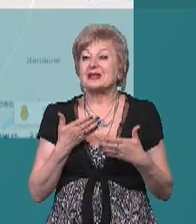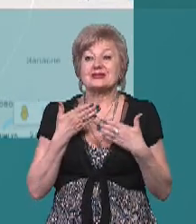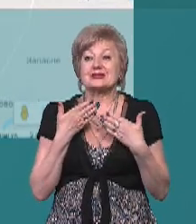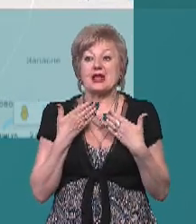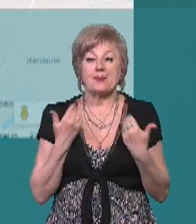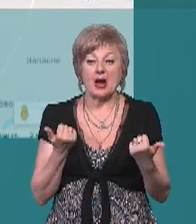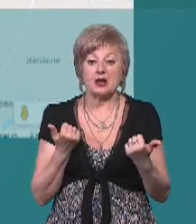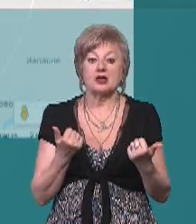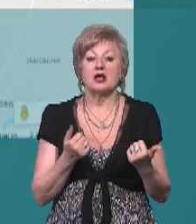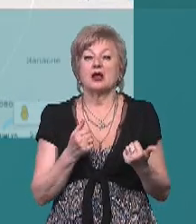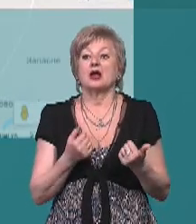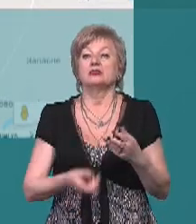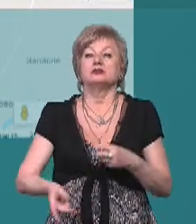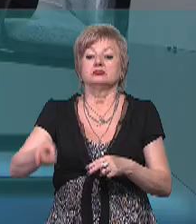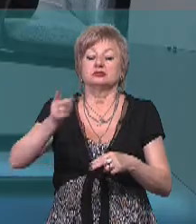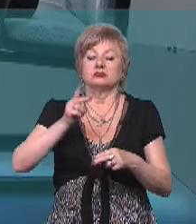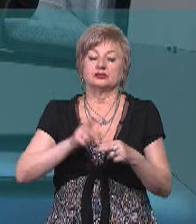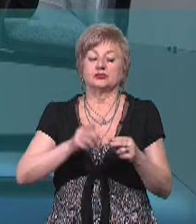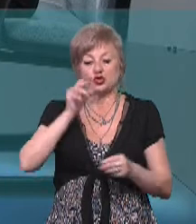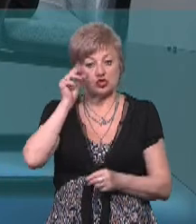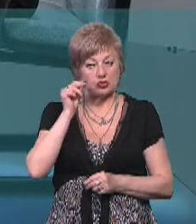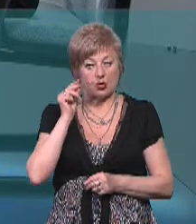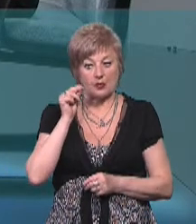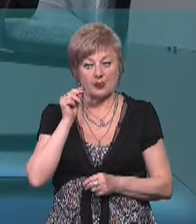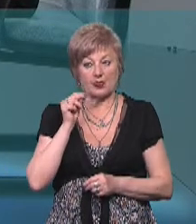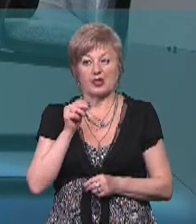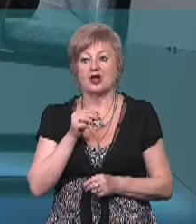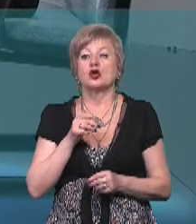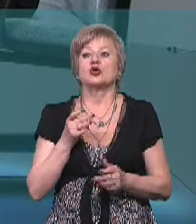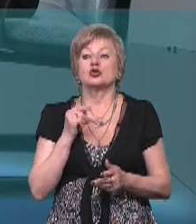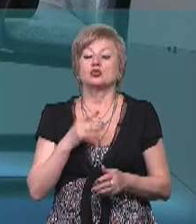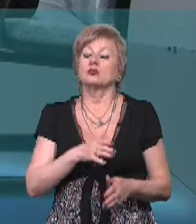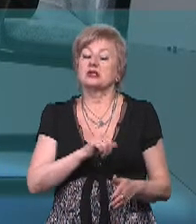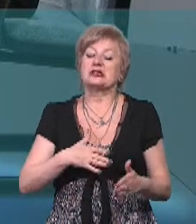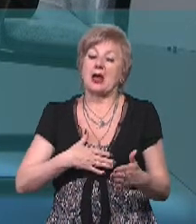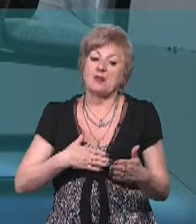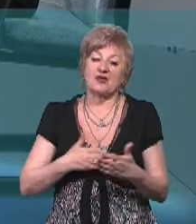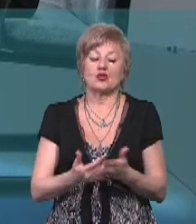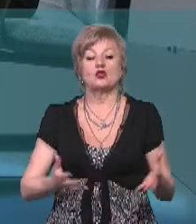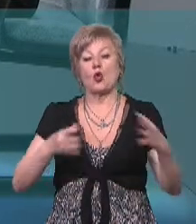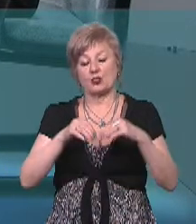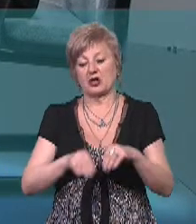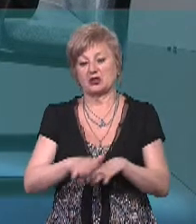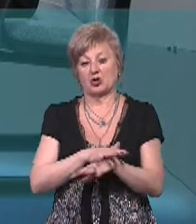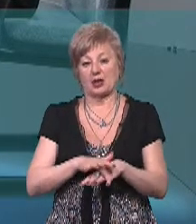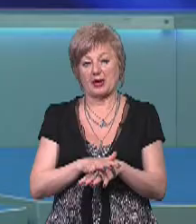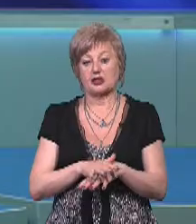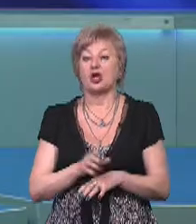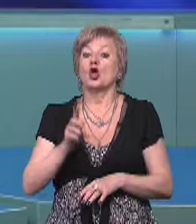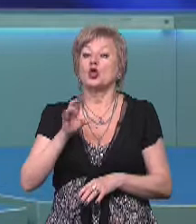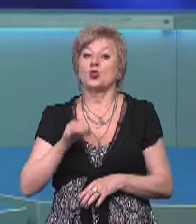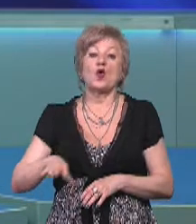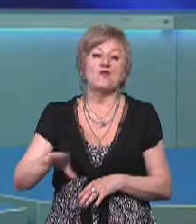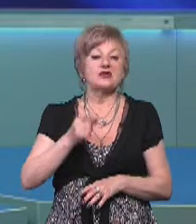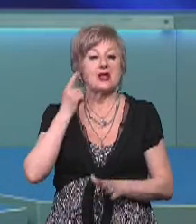немає якоїсь кінцевої дати саме завершення добровільного об'єднання територіальних громад. Але всі